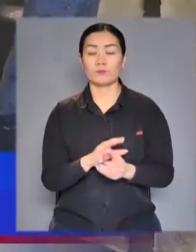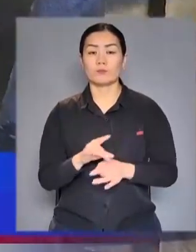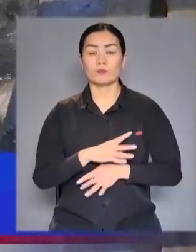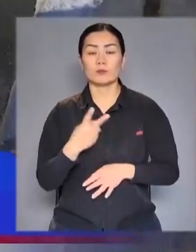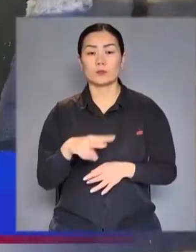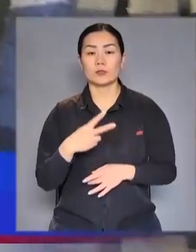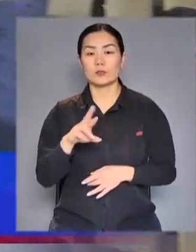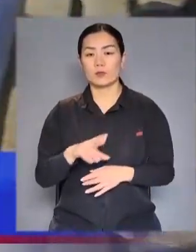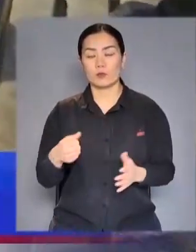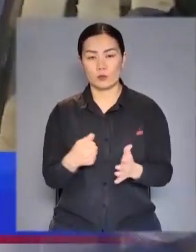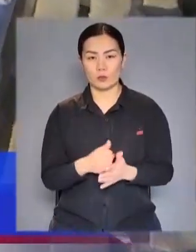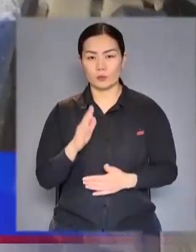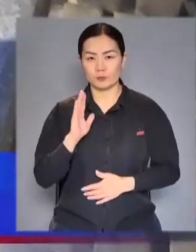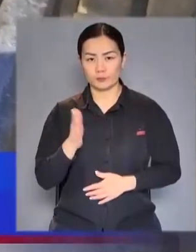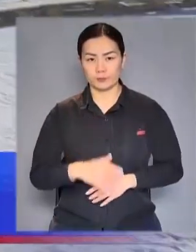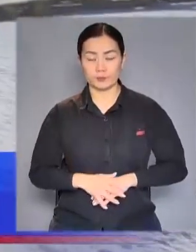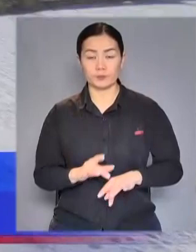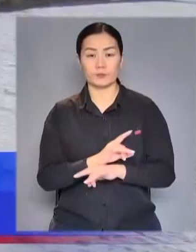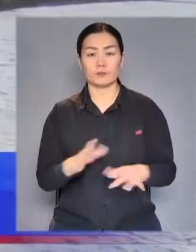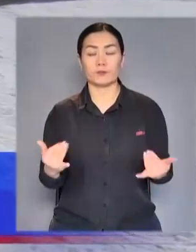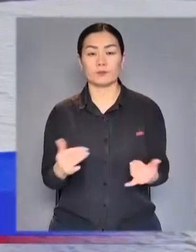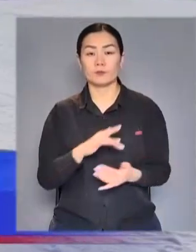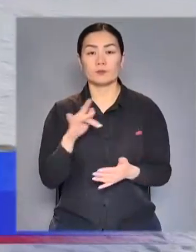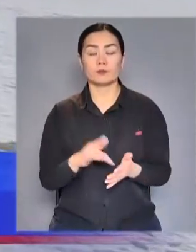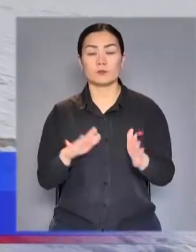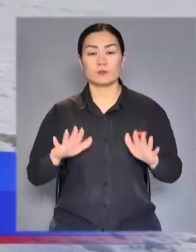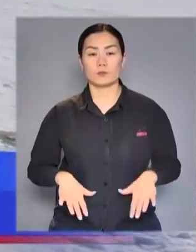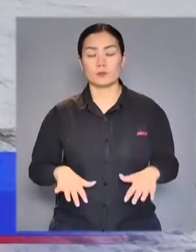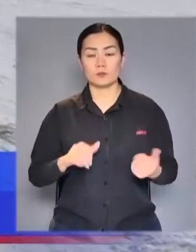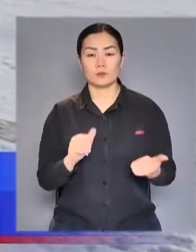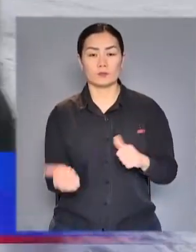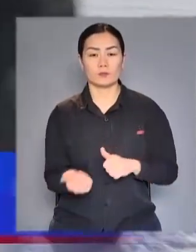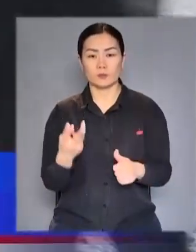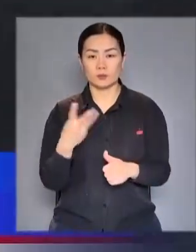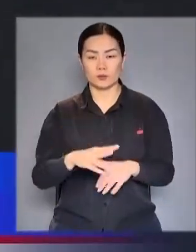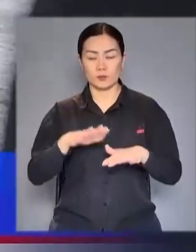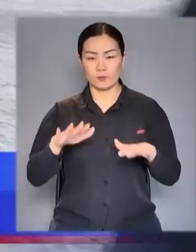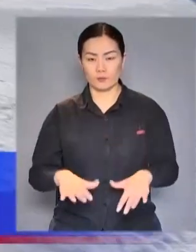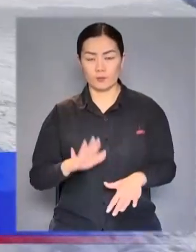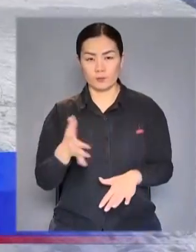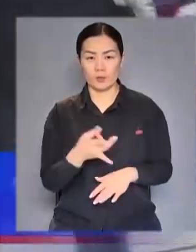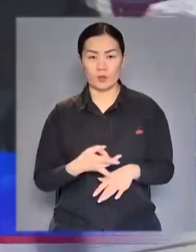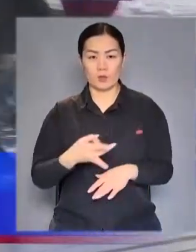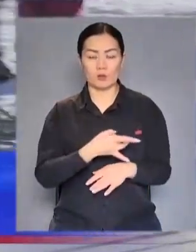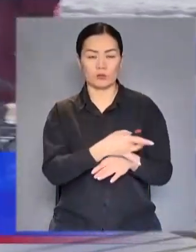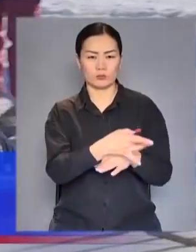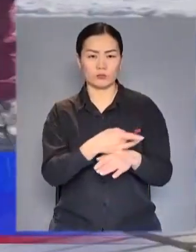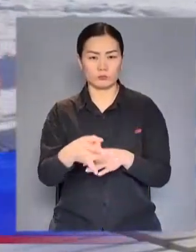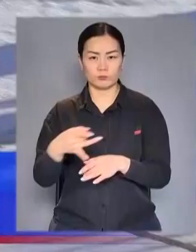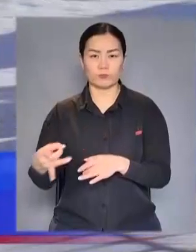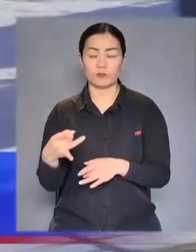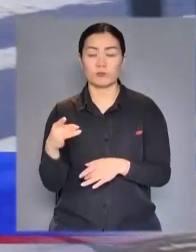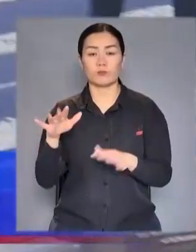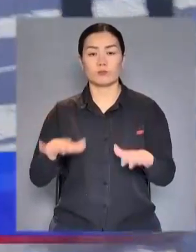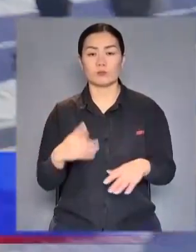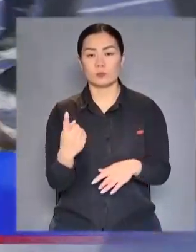мейрам 20 қаңтарға дейін жалғасады. Айта кетейік, Атырау қаласы бойынша шоқыну рәсімі 3 жерде өткізілуде. Және Құрманғазы,